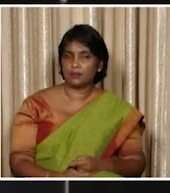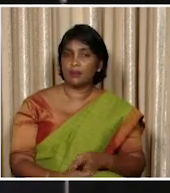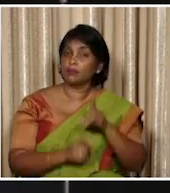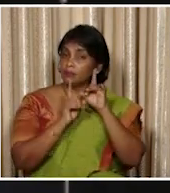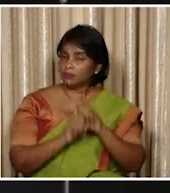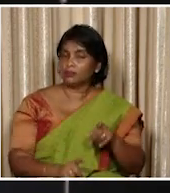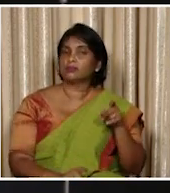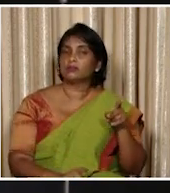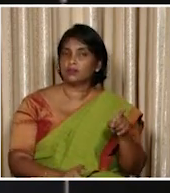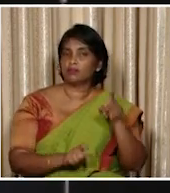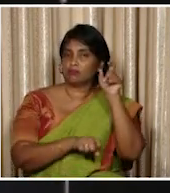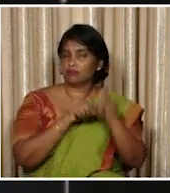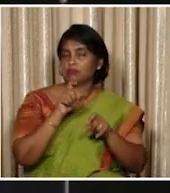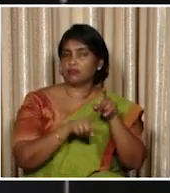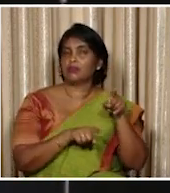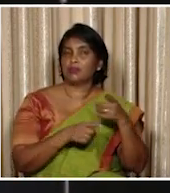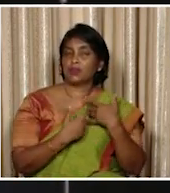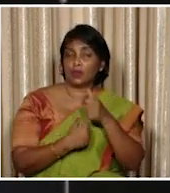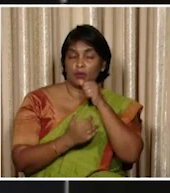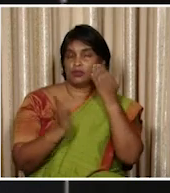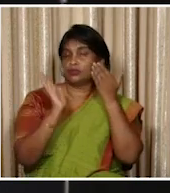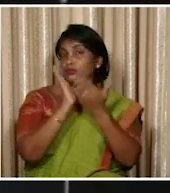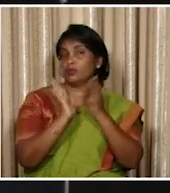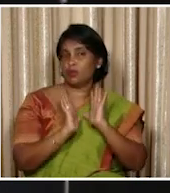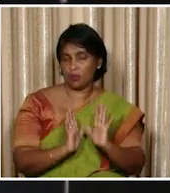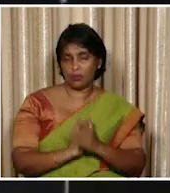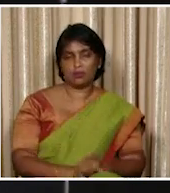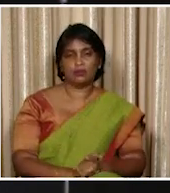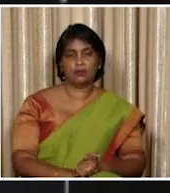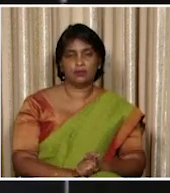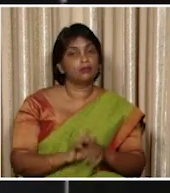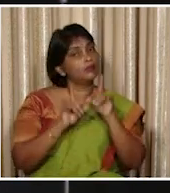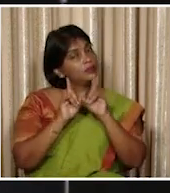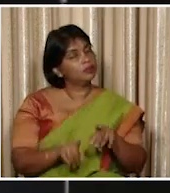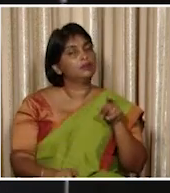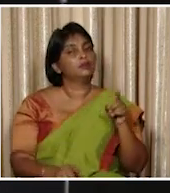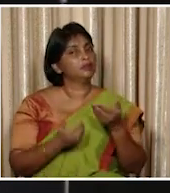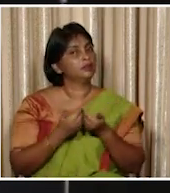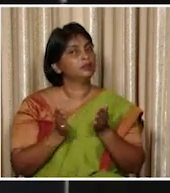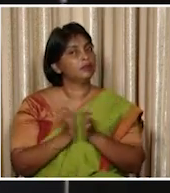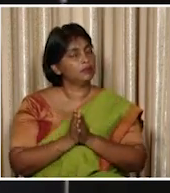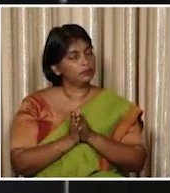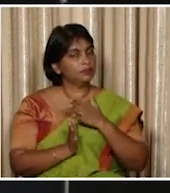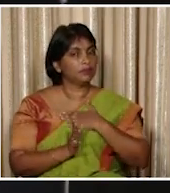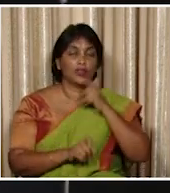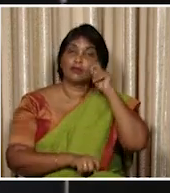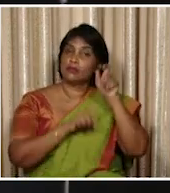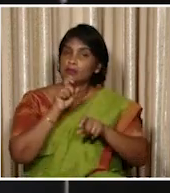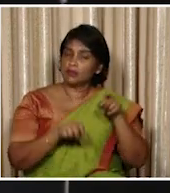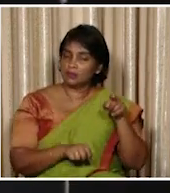මේ වගේ චරිත තමයි අපි ආදර්ශයට ගන්න ඕනේ. ඒ වගේ තමන්ගේ